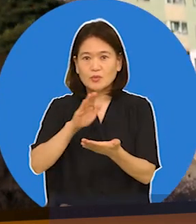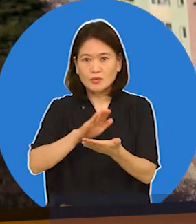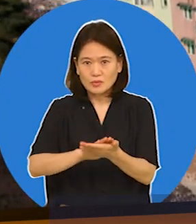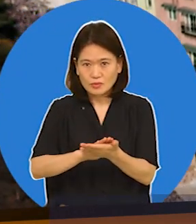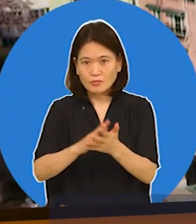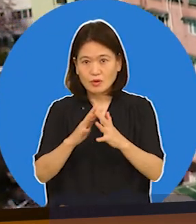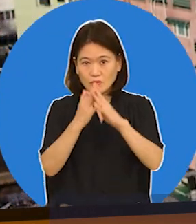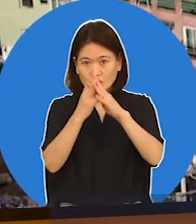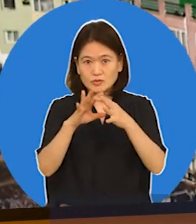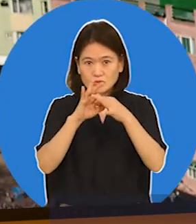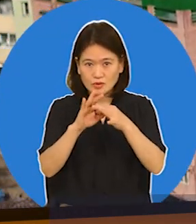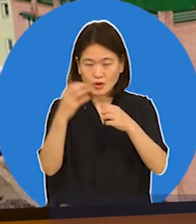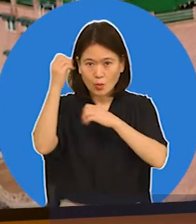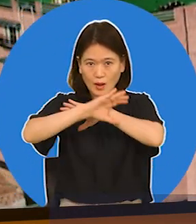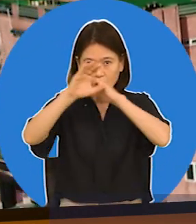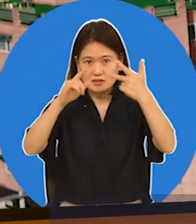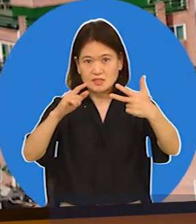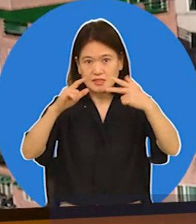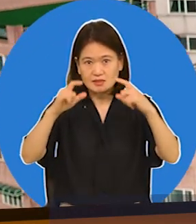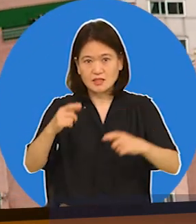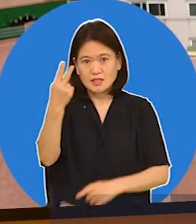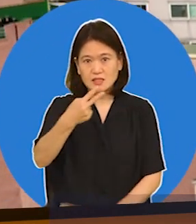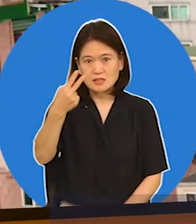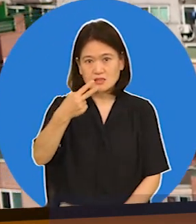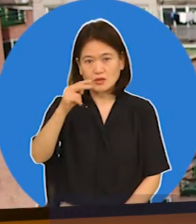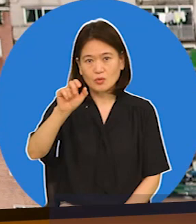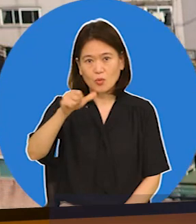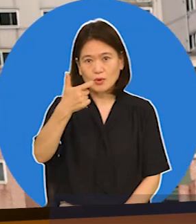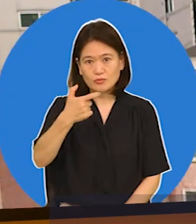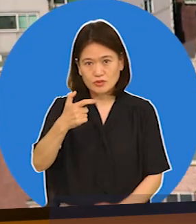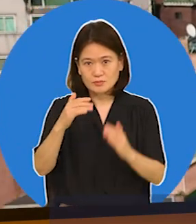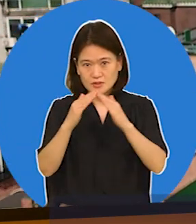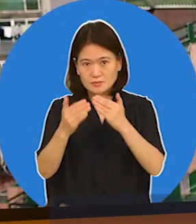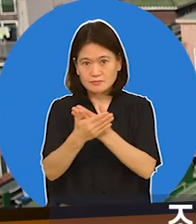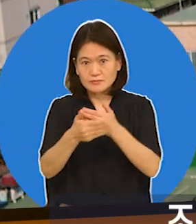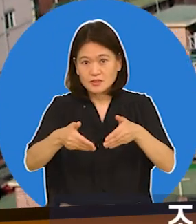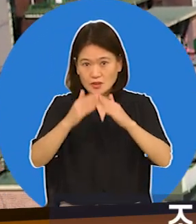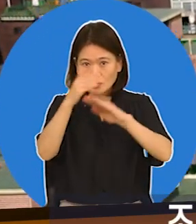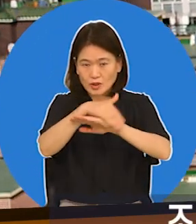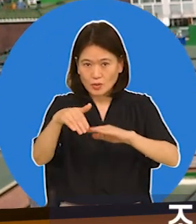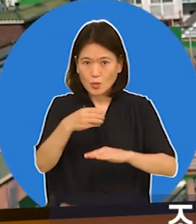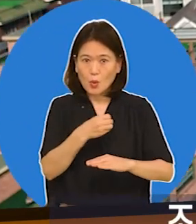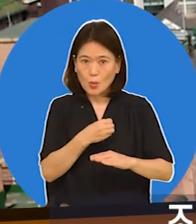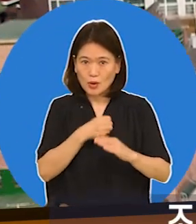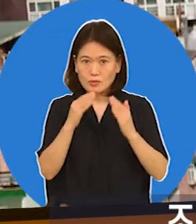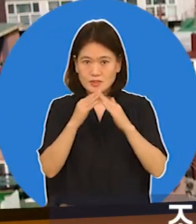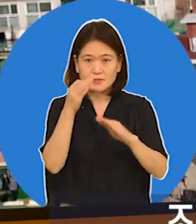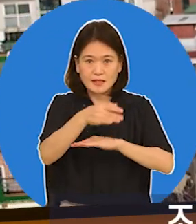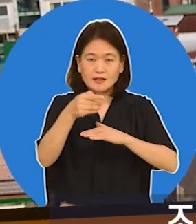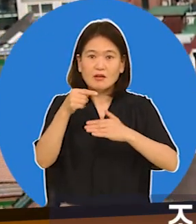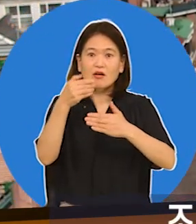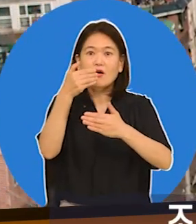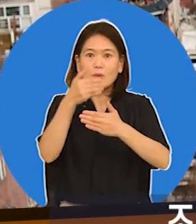재개발을 통해 광명 칠할 구역에는 2560 포의 주택이 공급될 예정 이구요 조합원 분양 분을 제외한